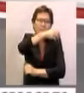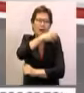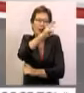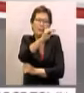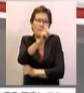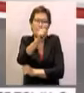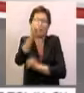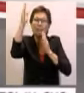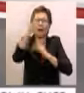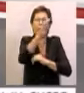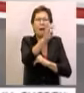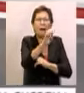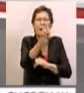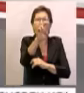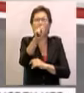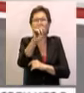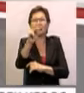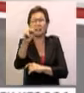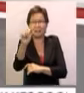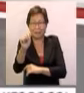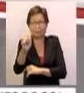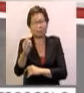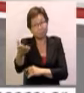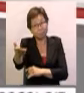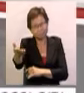Met Malaysia, Atika Marziah Mukhtar. Silakan.